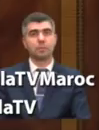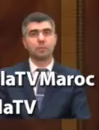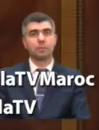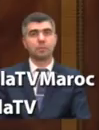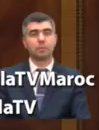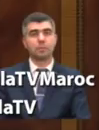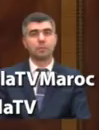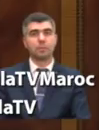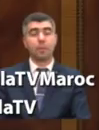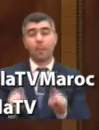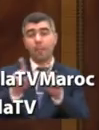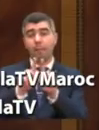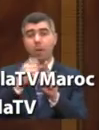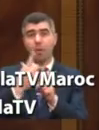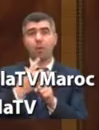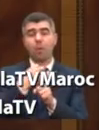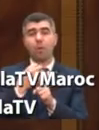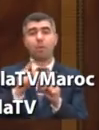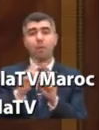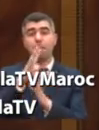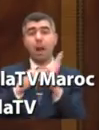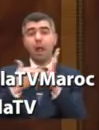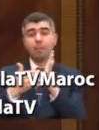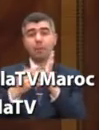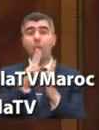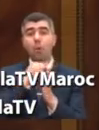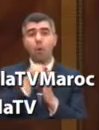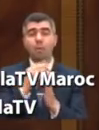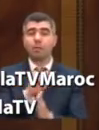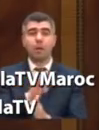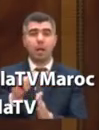لي زاسيز ما داخليش في واحد برنامج حكومي